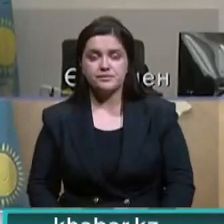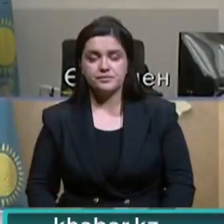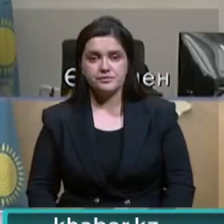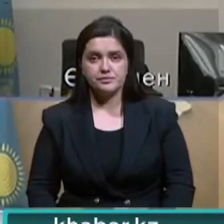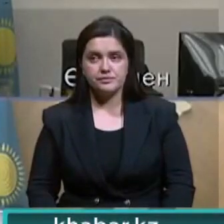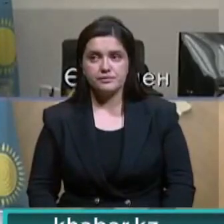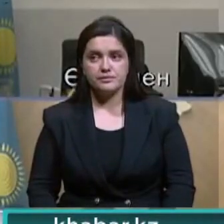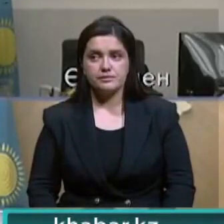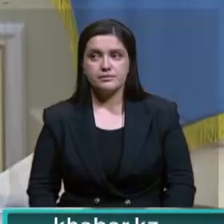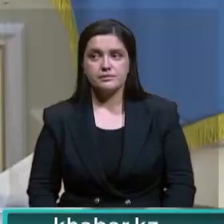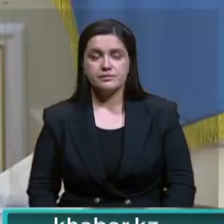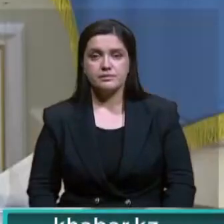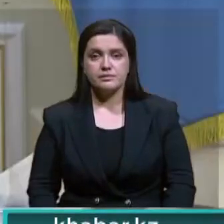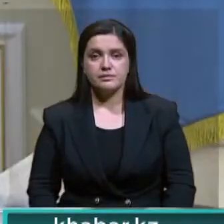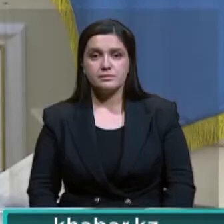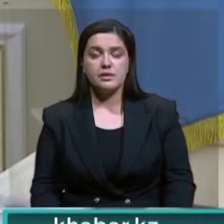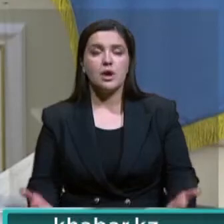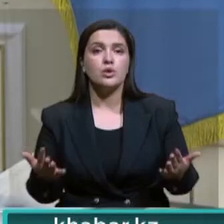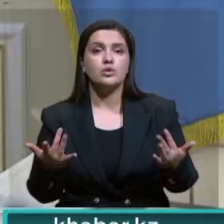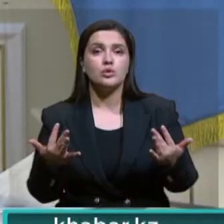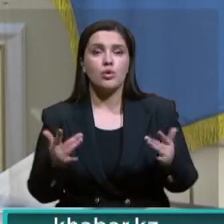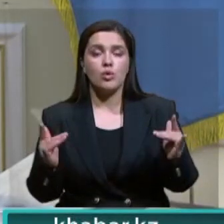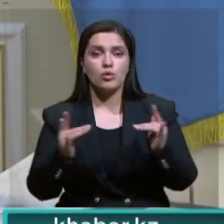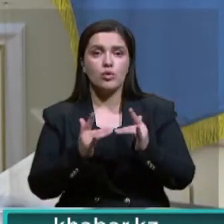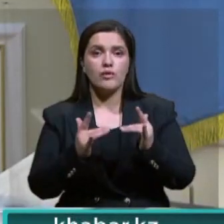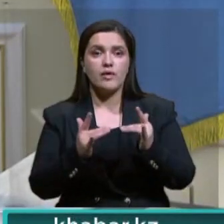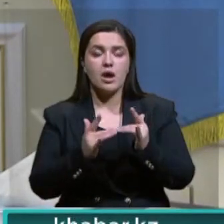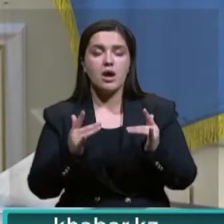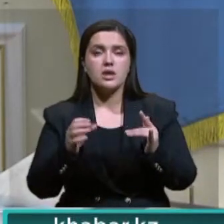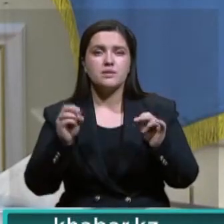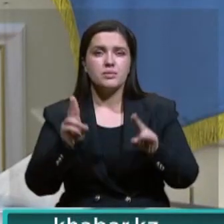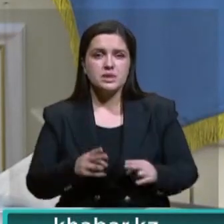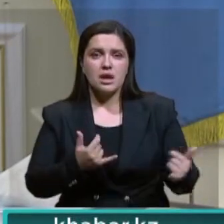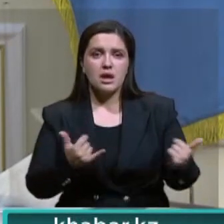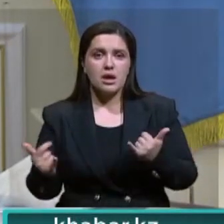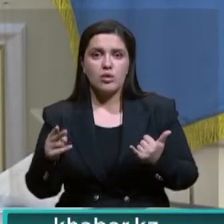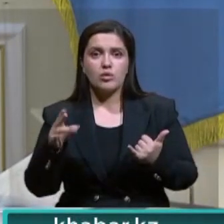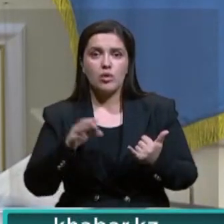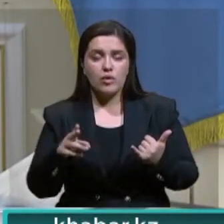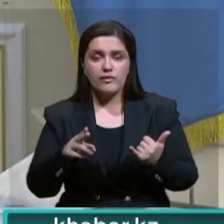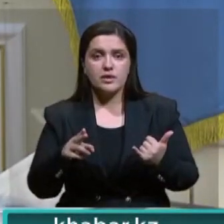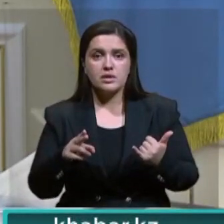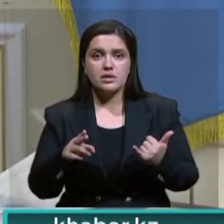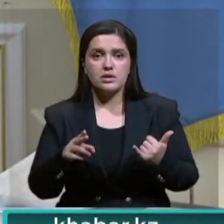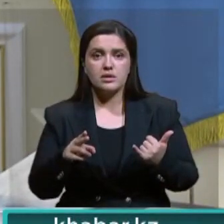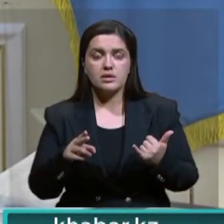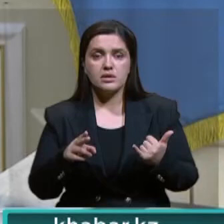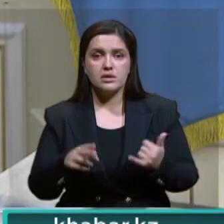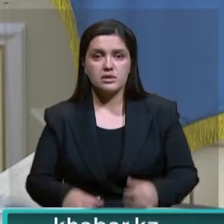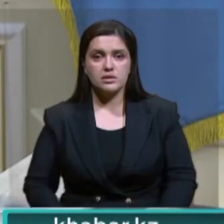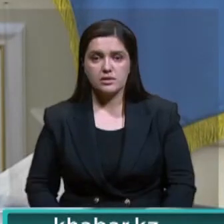года, Алтай Сидорович, сколько профильных коек вы перевели в ковидные? И как это отразилось на доступности медицинской